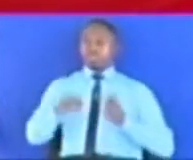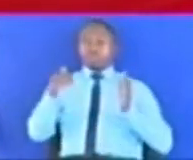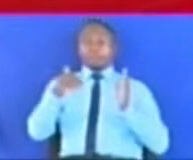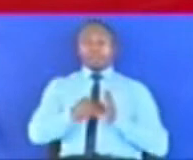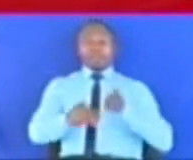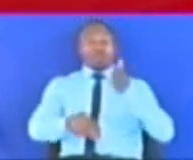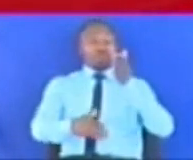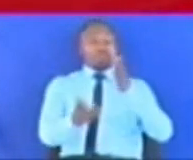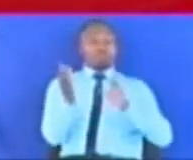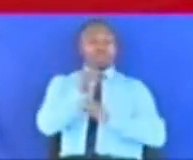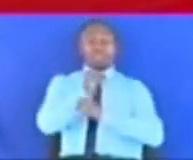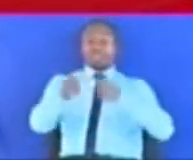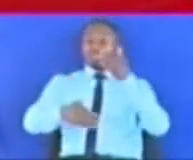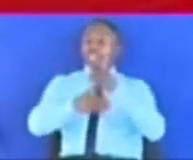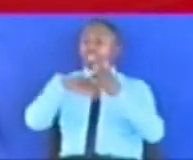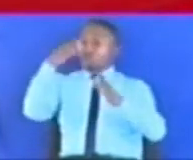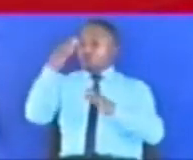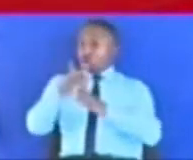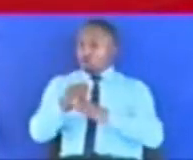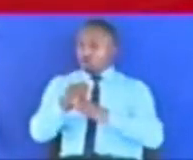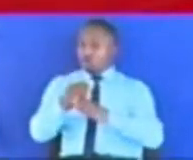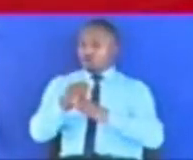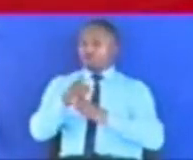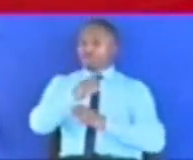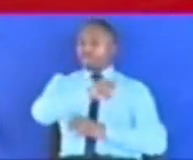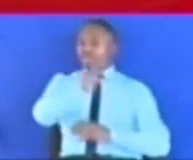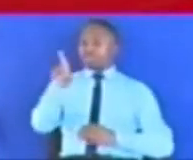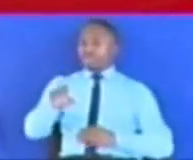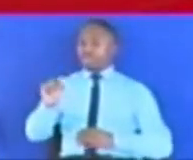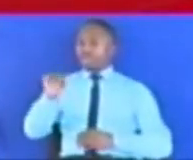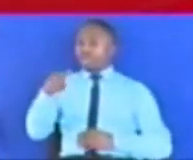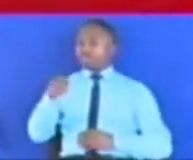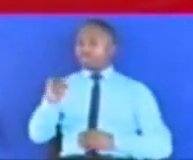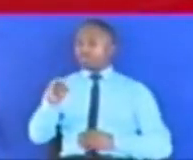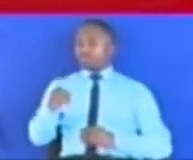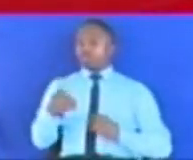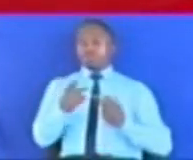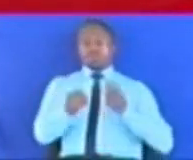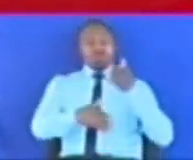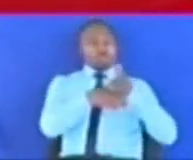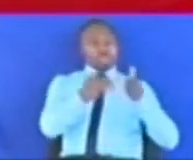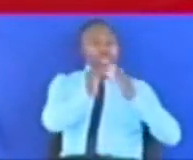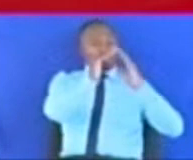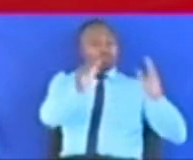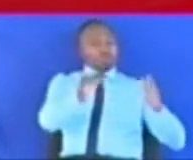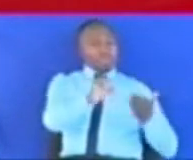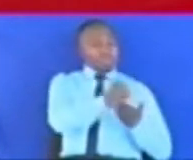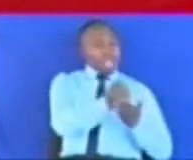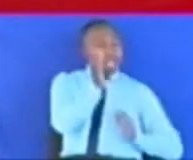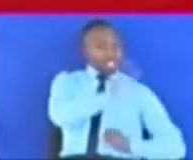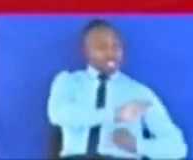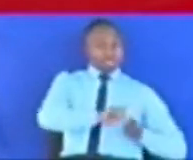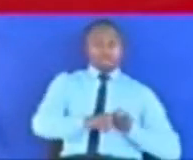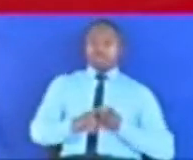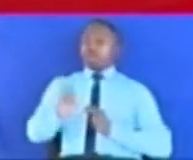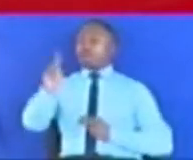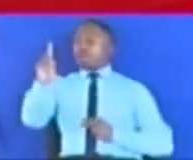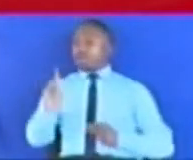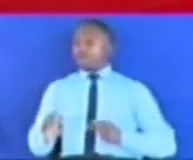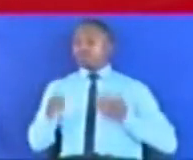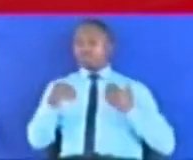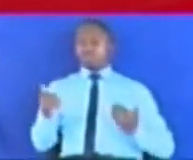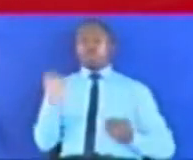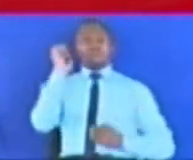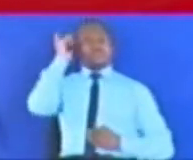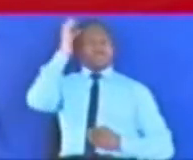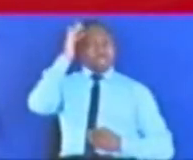tujenge jengo kwanza, mjenge jengo la zahanati, likimalizika mjenge nyumba ya mganga kwanza iishe. Alafu mkimaliza ndio sasa